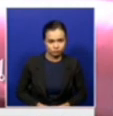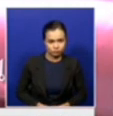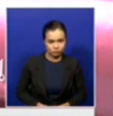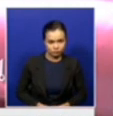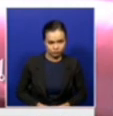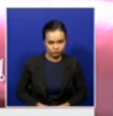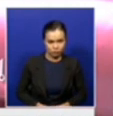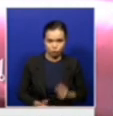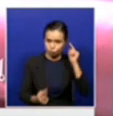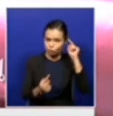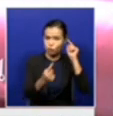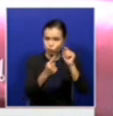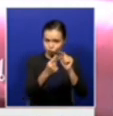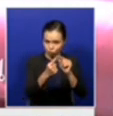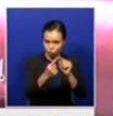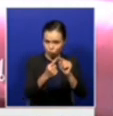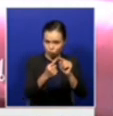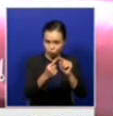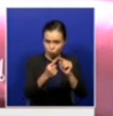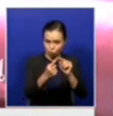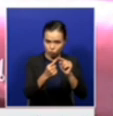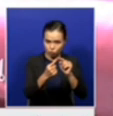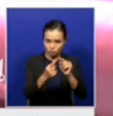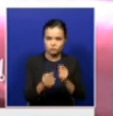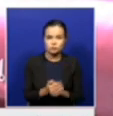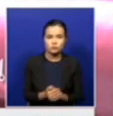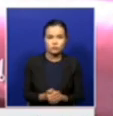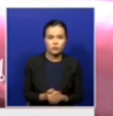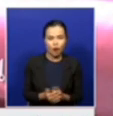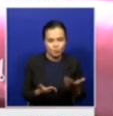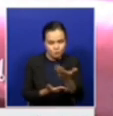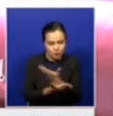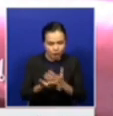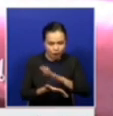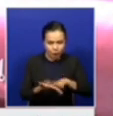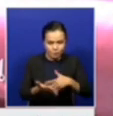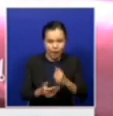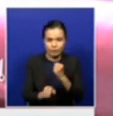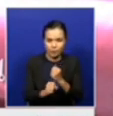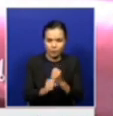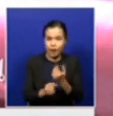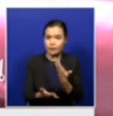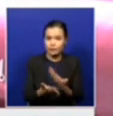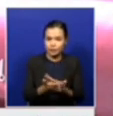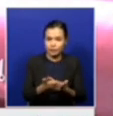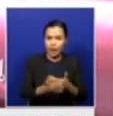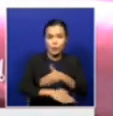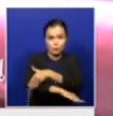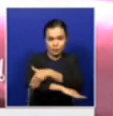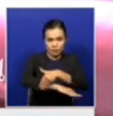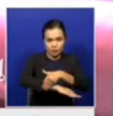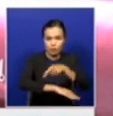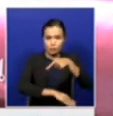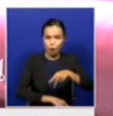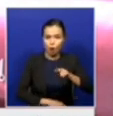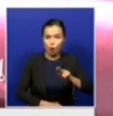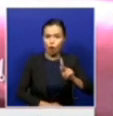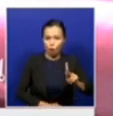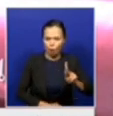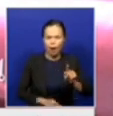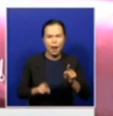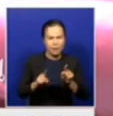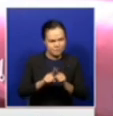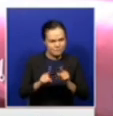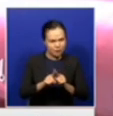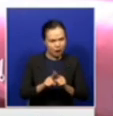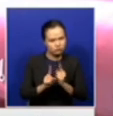วัตถุประสงค์ดังกล่าวซึ่งเมื่อเราพิจารณาแผนงานการใช้เงินตามบัญชีพระราชกำหนดก็ดูเหมือนจะเป็นไปต